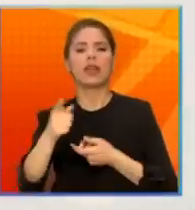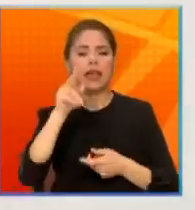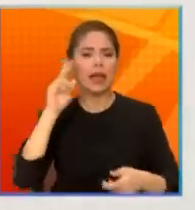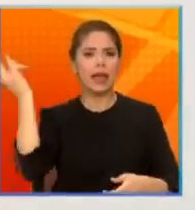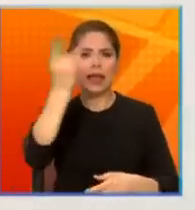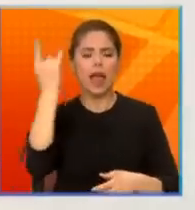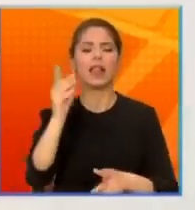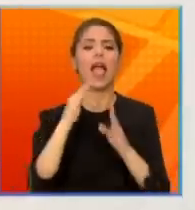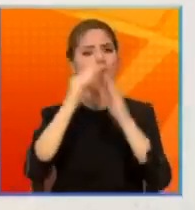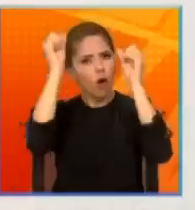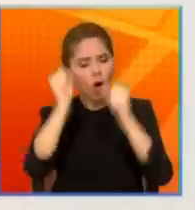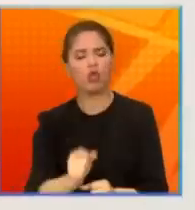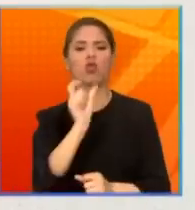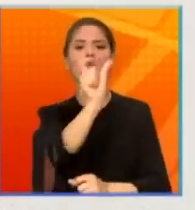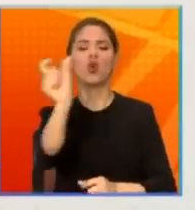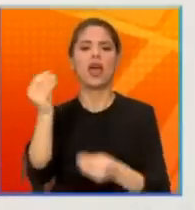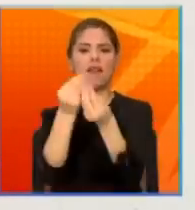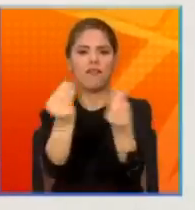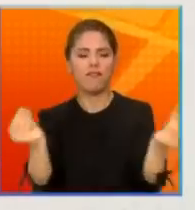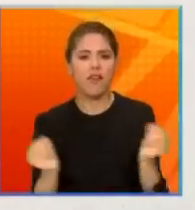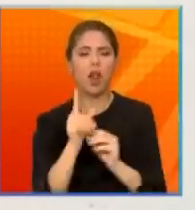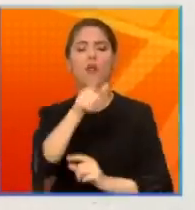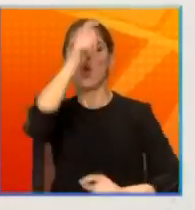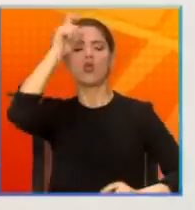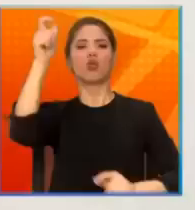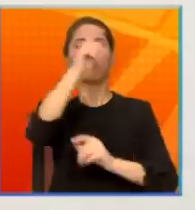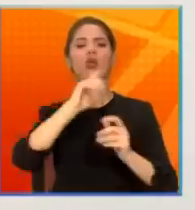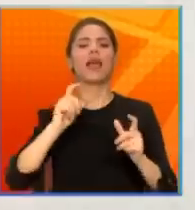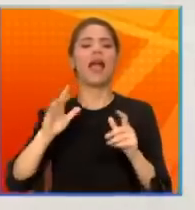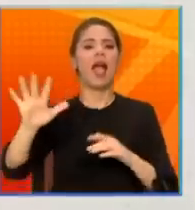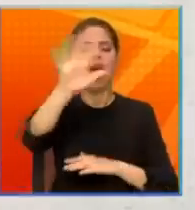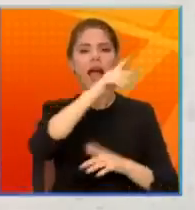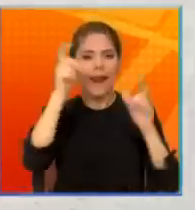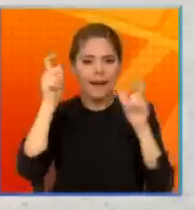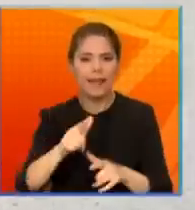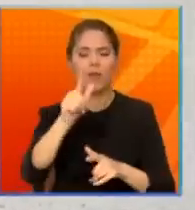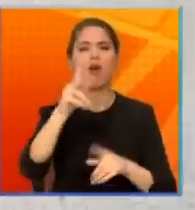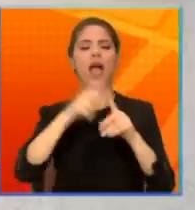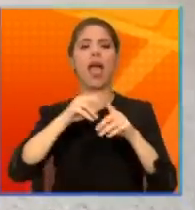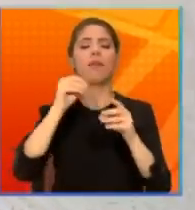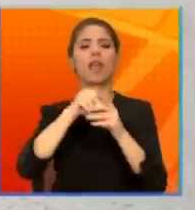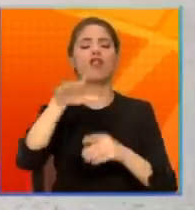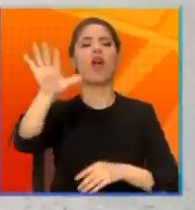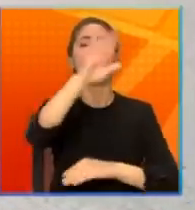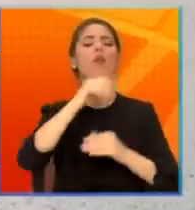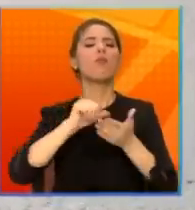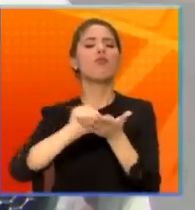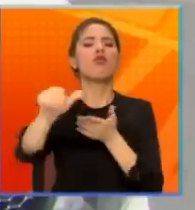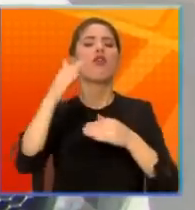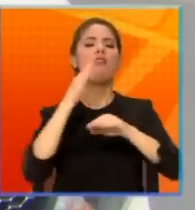kalın uyarısında bulunuyor. İşte bu uyarı tüm Türkiye genelinde emniyet üzerinden tüm vatandaşlara